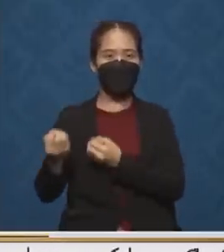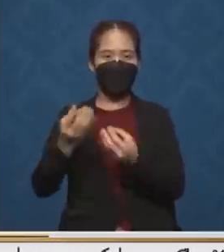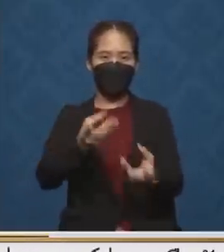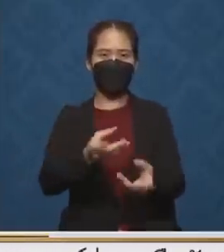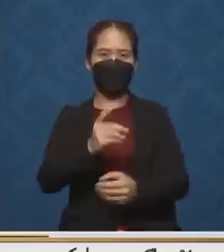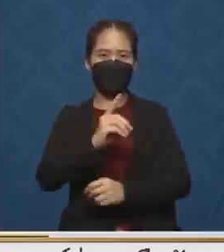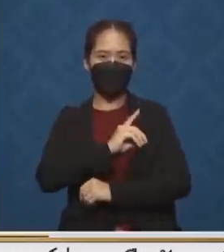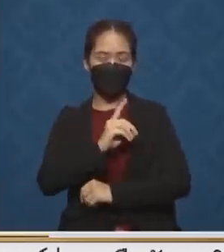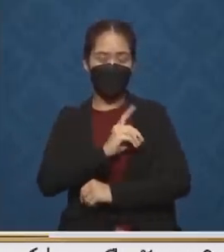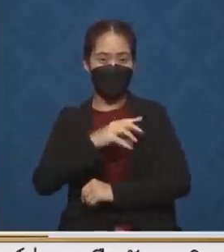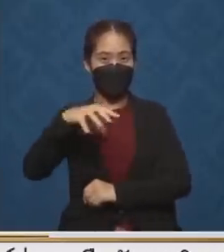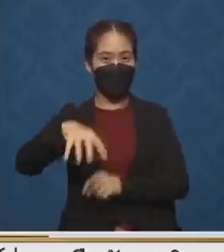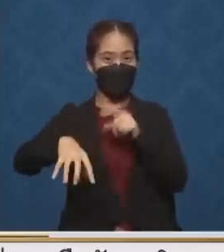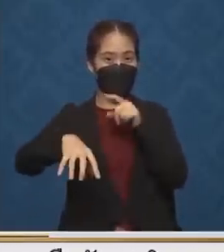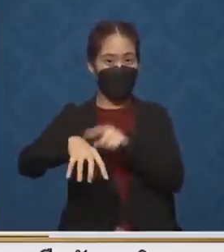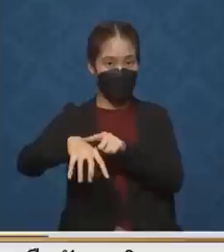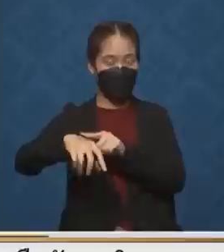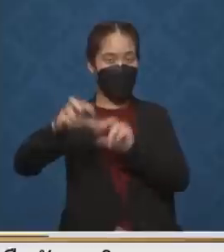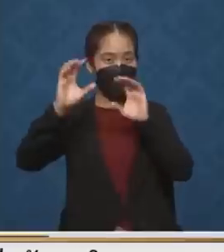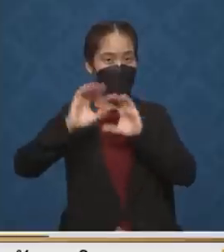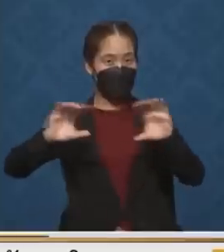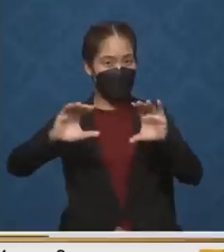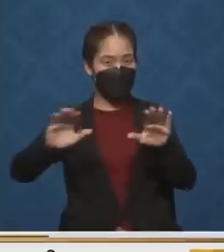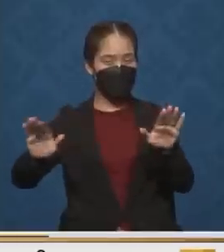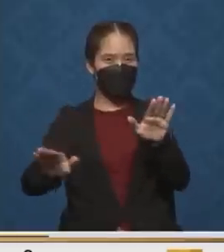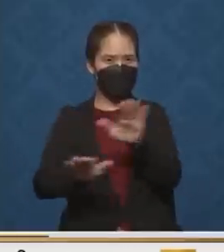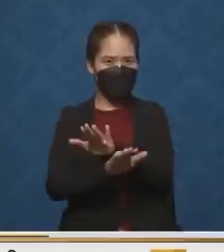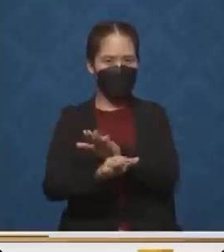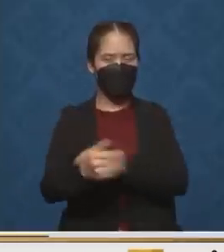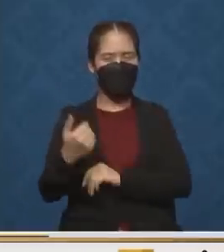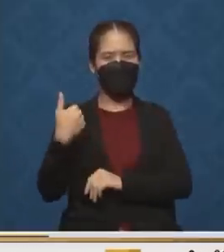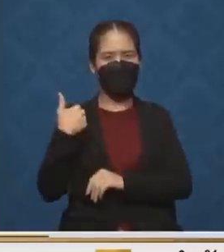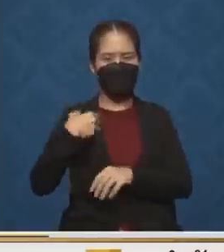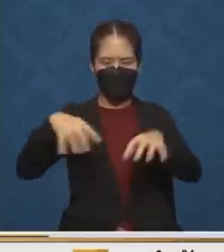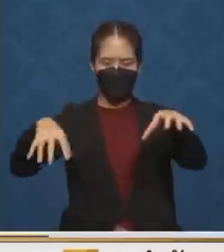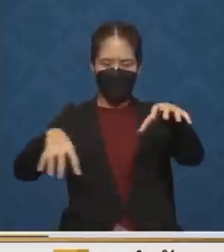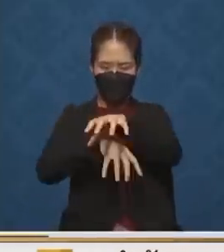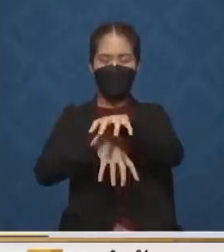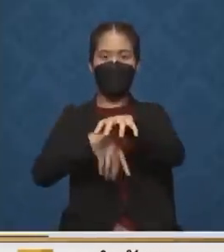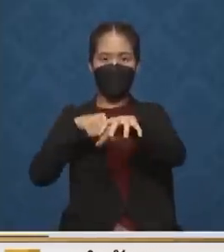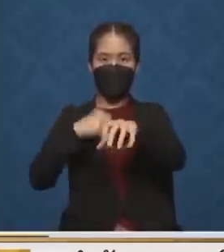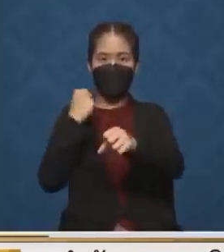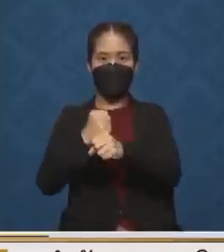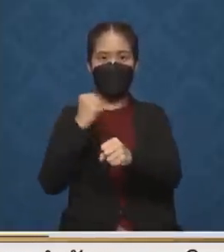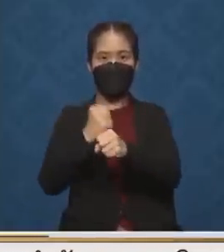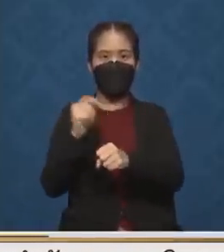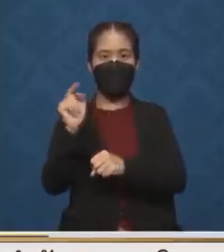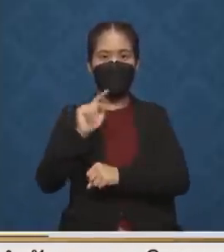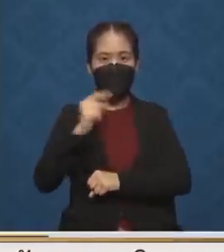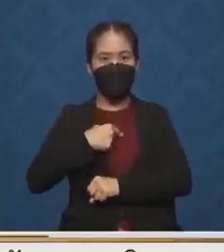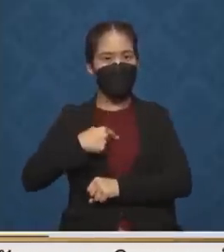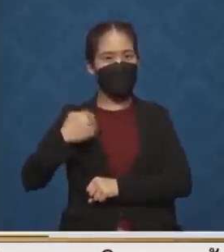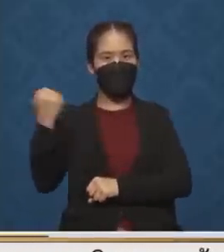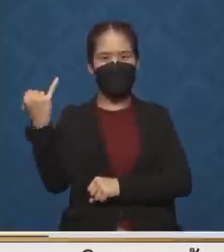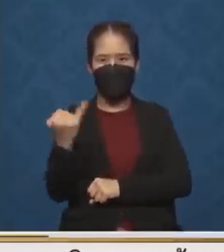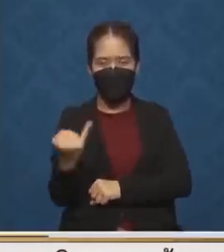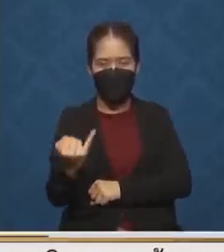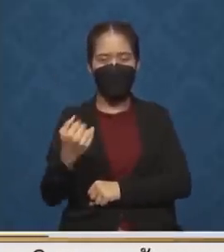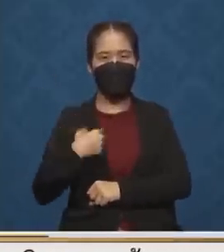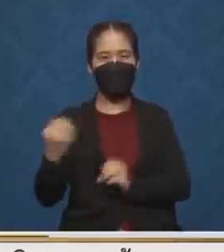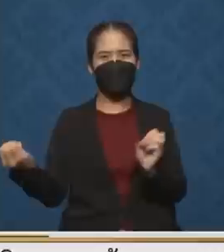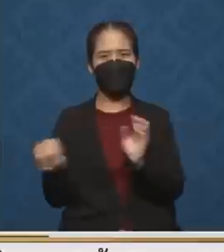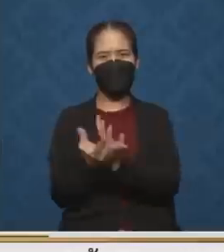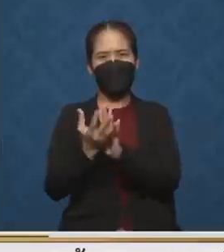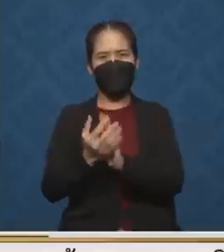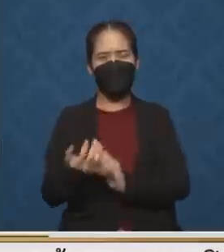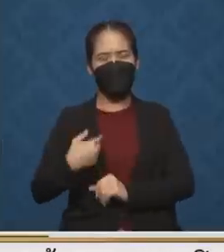บหนวยงานที่เรีกได้วารทสอนรัท และองค์ครฟัยไหนที่มีการกระทำที่เรียกได้ว่าเลวซ้อนเร็วทำให้ผเอกป